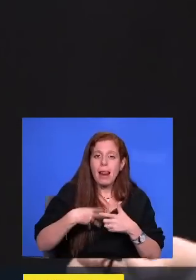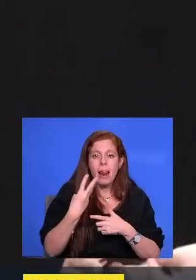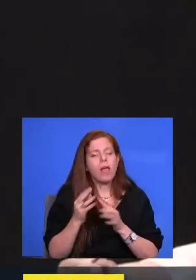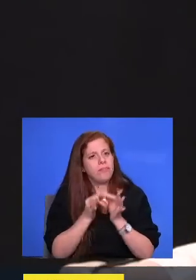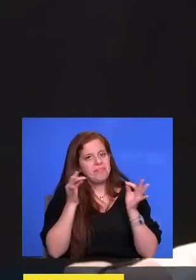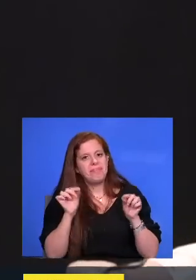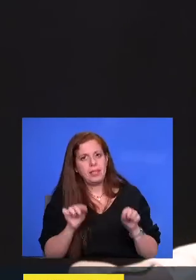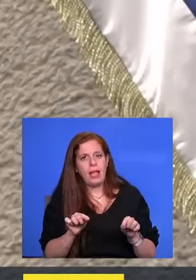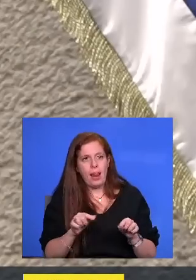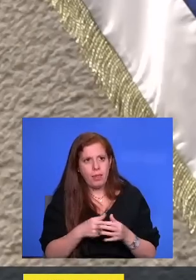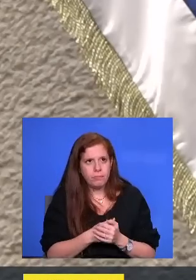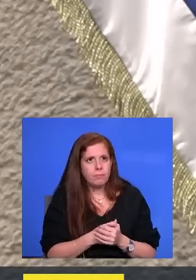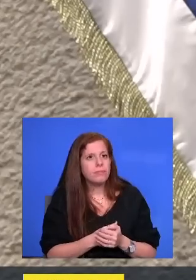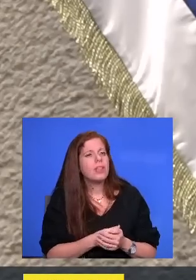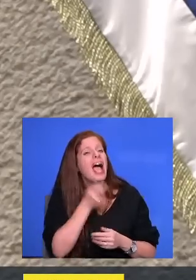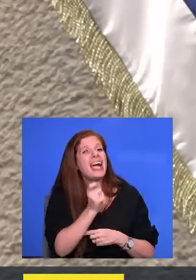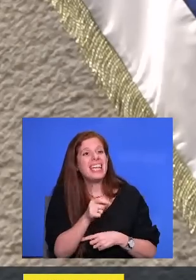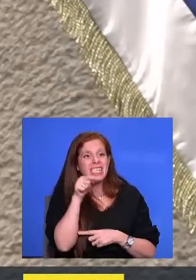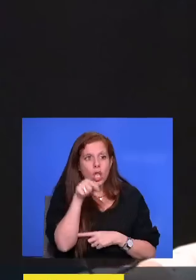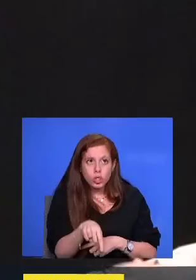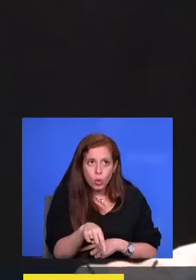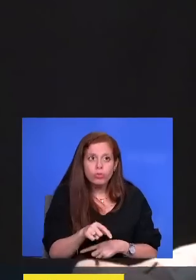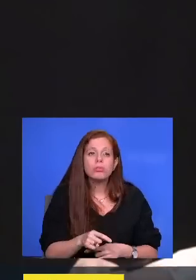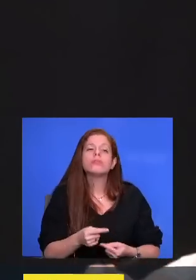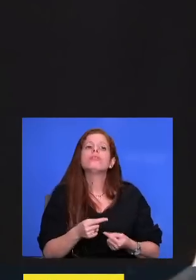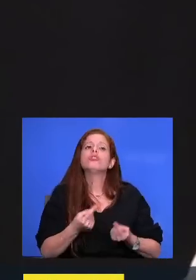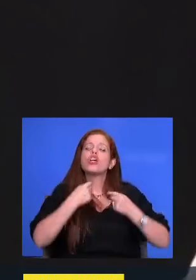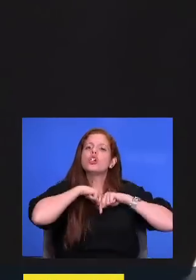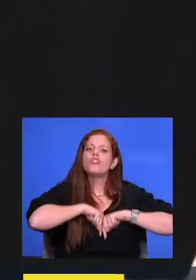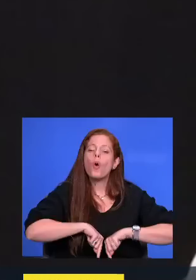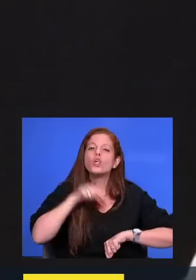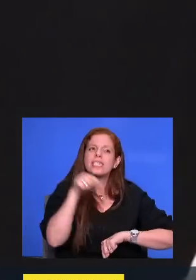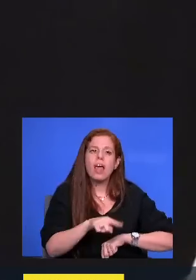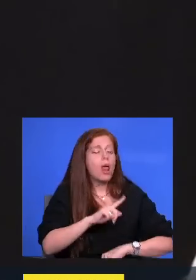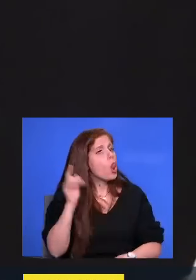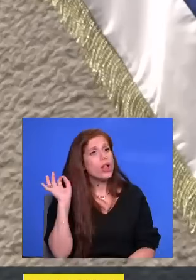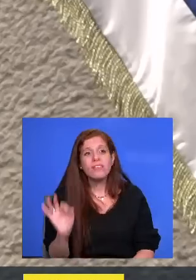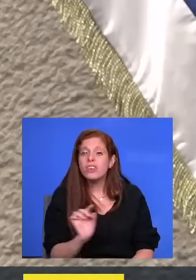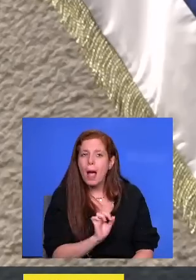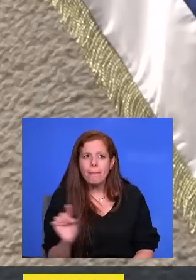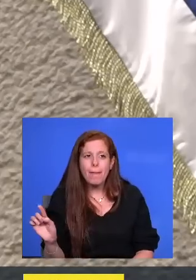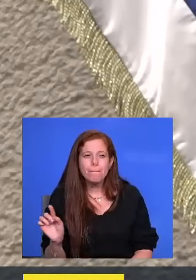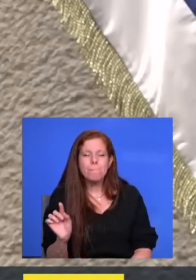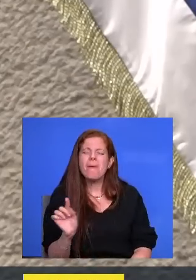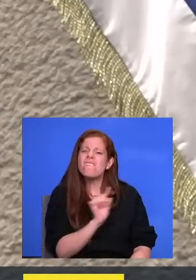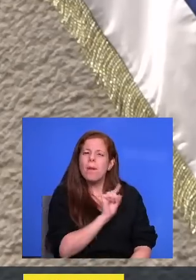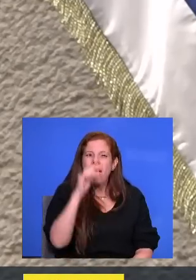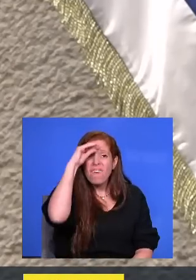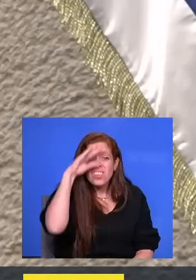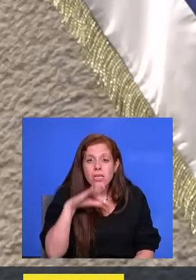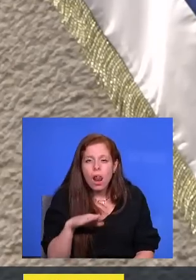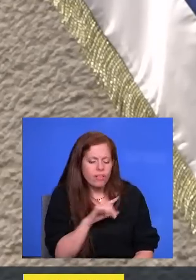הזאת, בראשות היושב ראש הזה, לא תפגע בהם ובאף ילד או